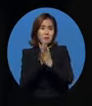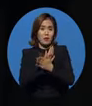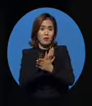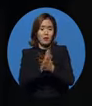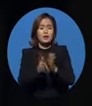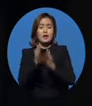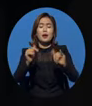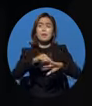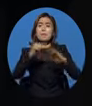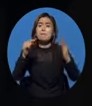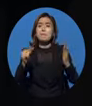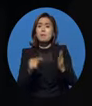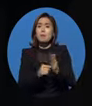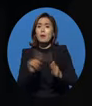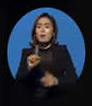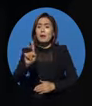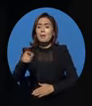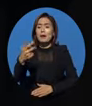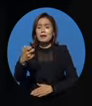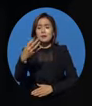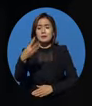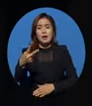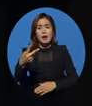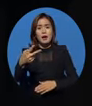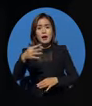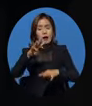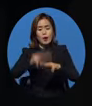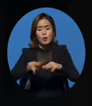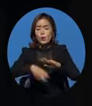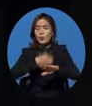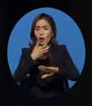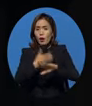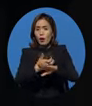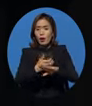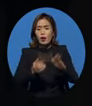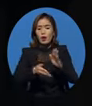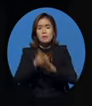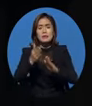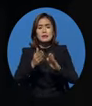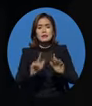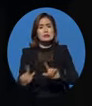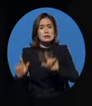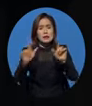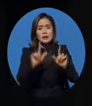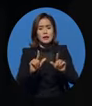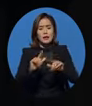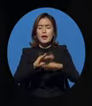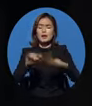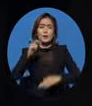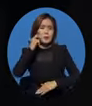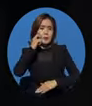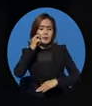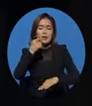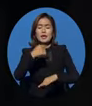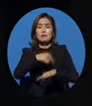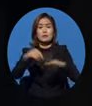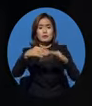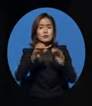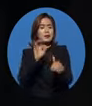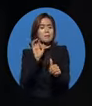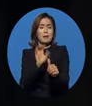민심은 140 174 석을 갖고도 개 역돔 인생도 제대로 해내지 못한 민주당의 큰 호통을